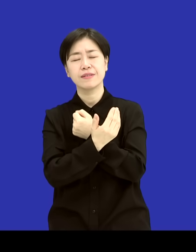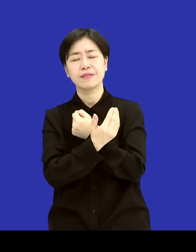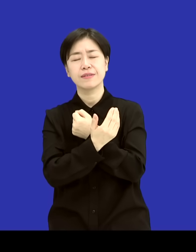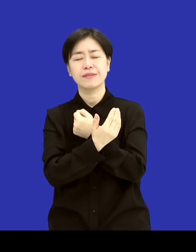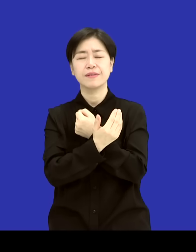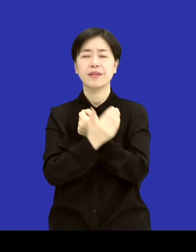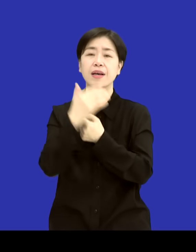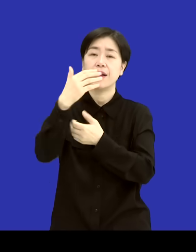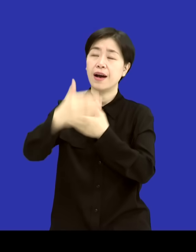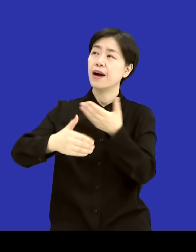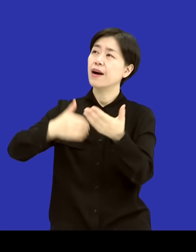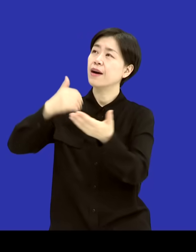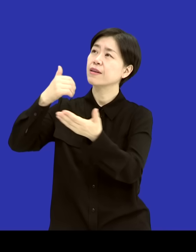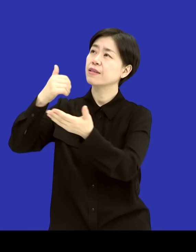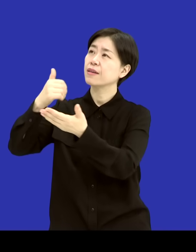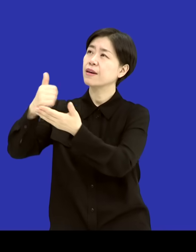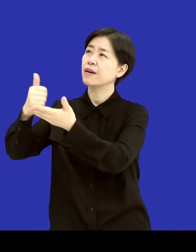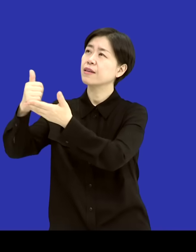애워싸는